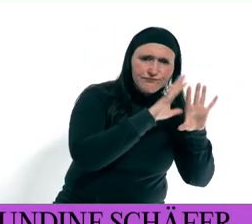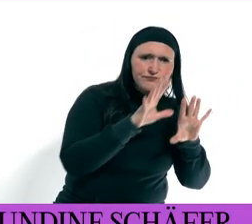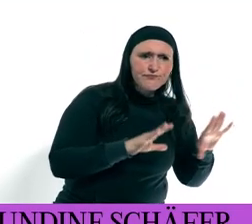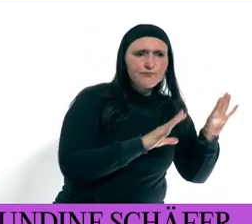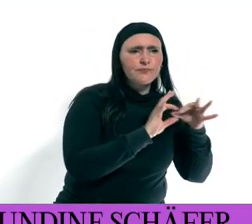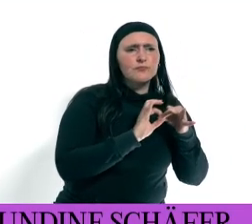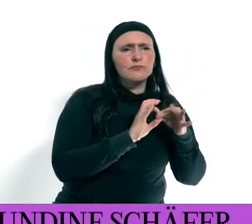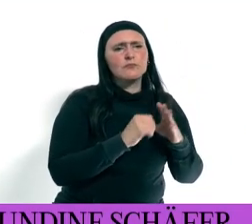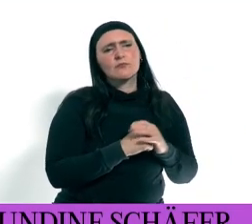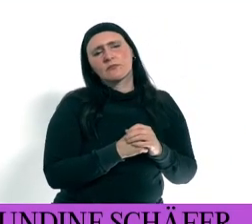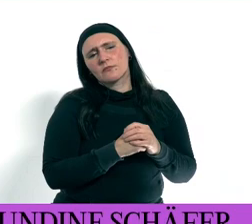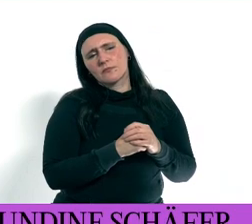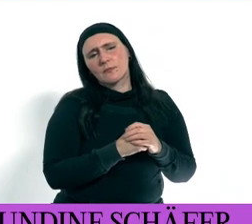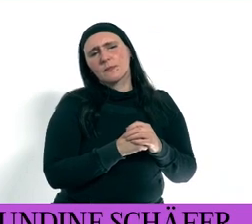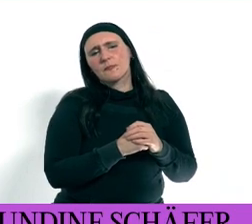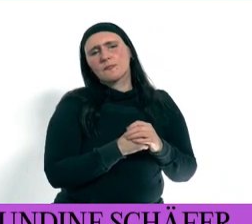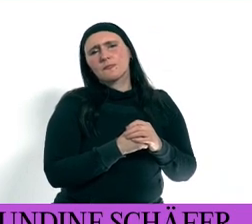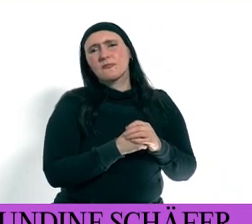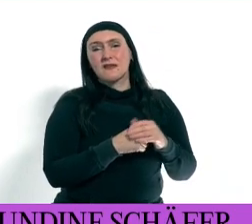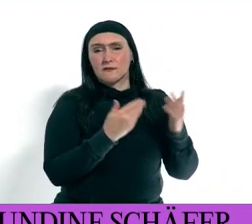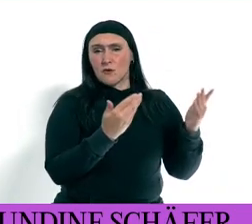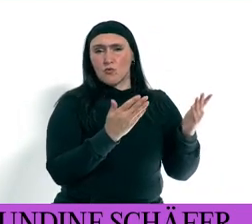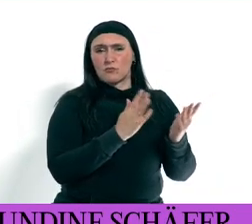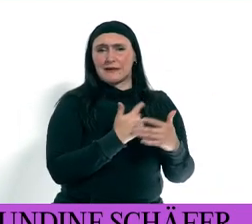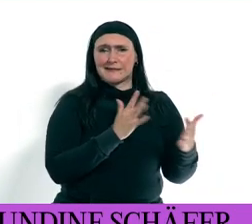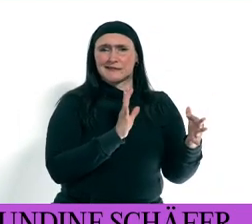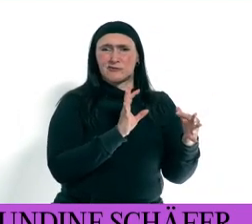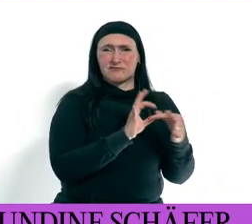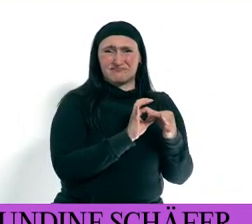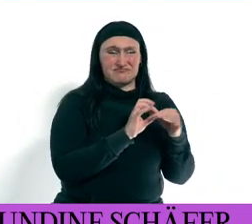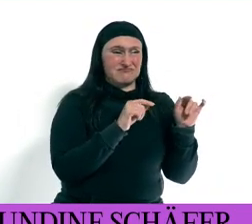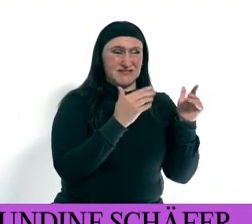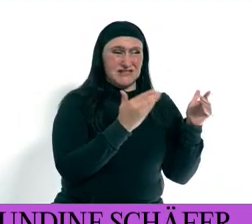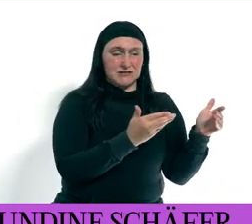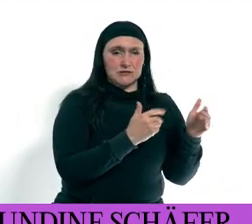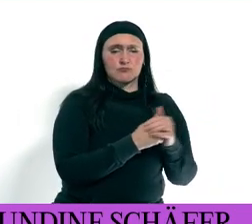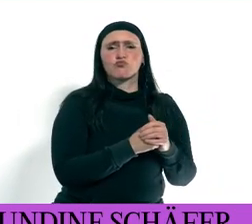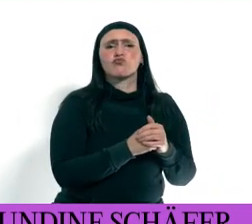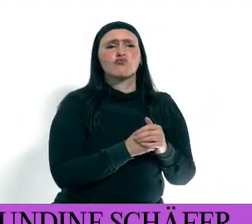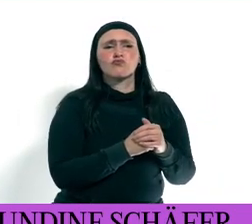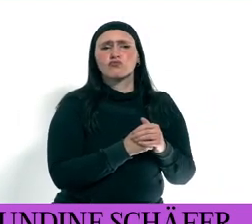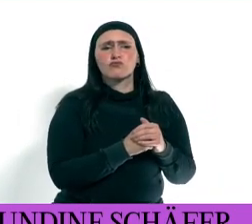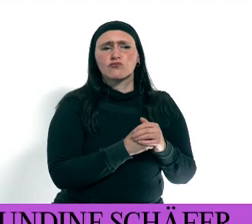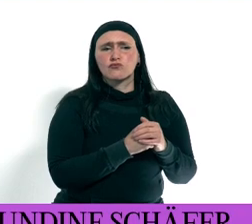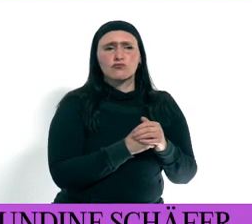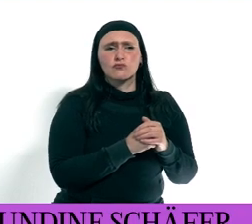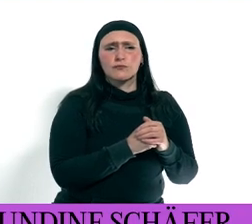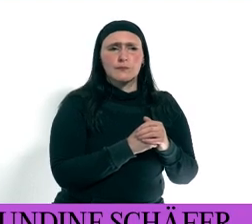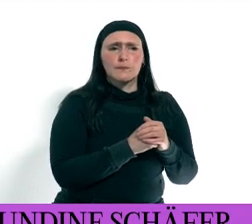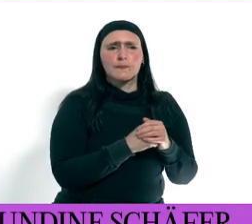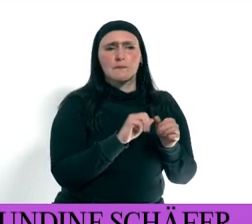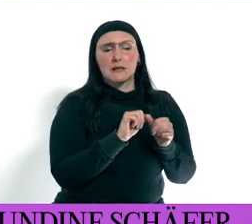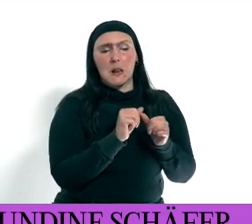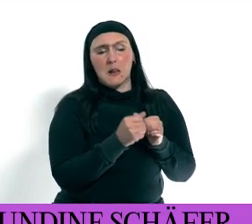And not only capturing all these things, but also we were like stopping by, you know, sneaking actually in